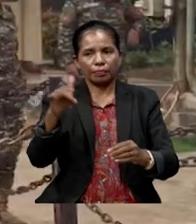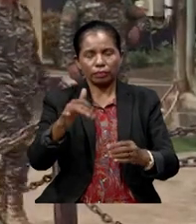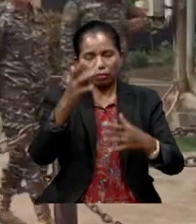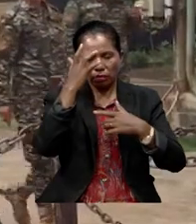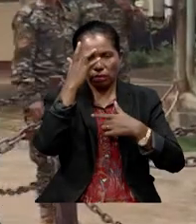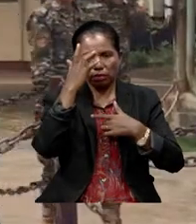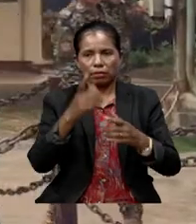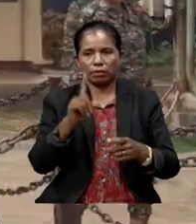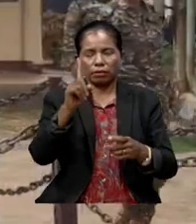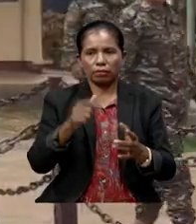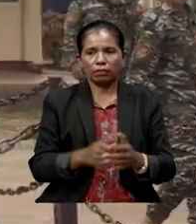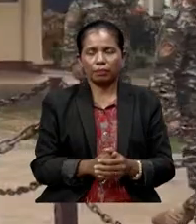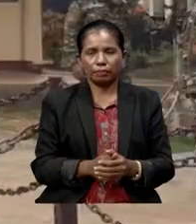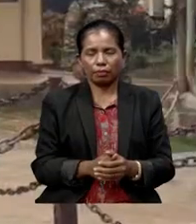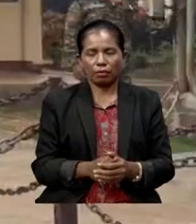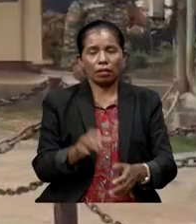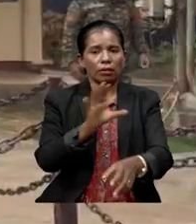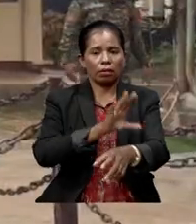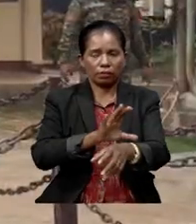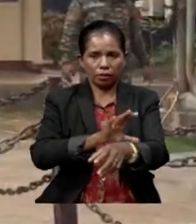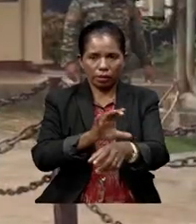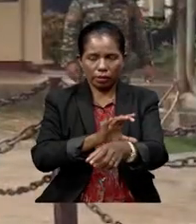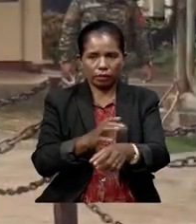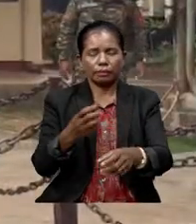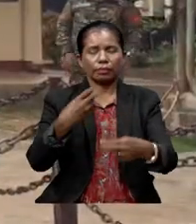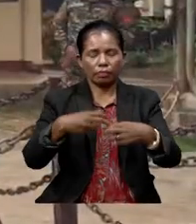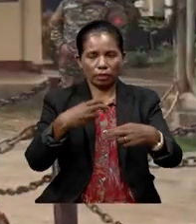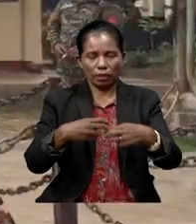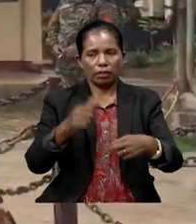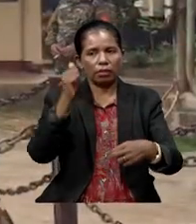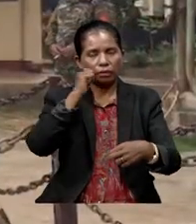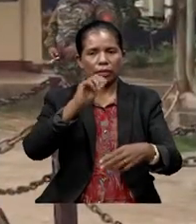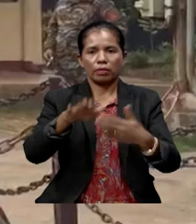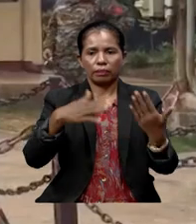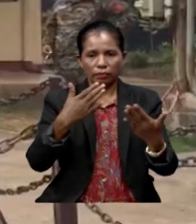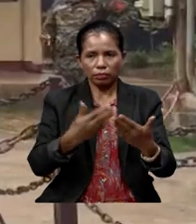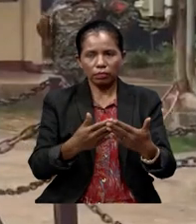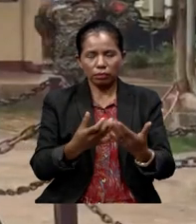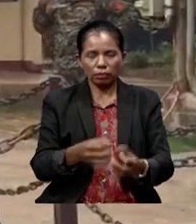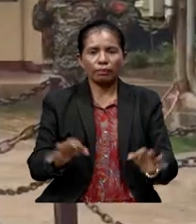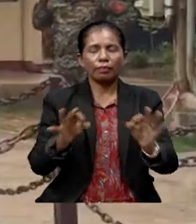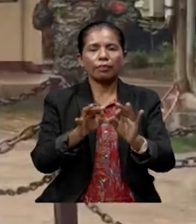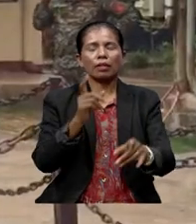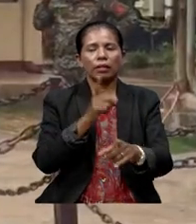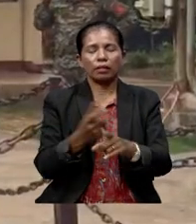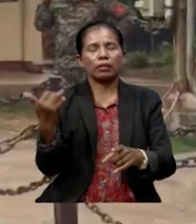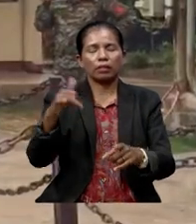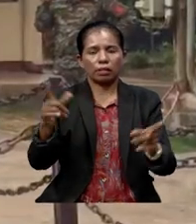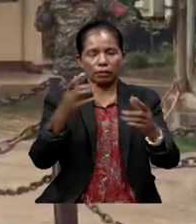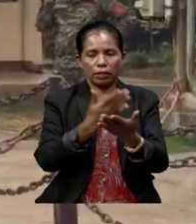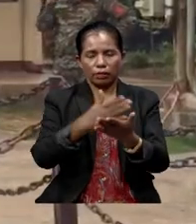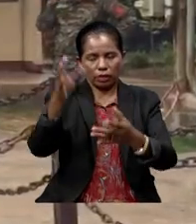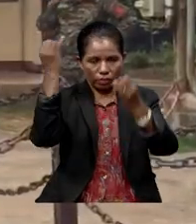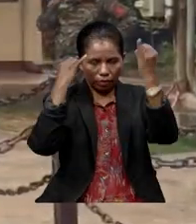sirane be contagiosa ne be mais perigo ba fetu ne fetu sira ne importante tabe jane ma kasira mai halo palestra